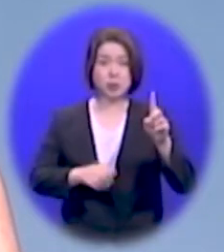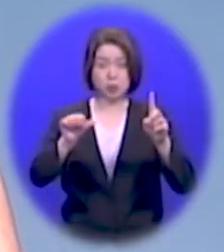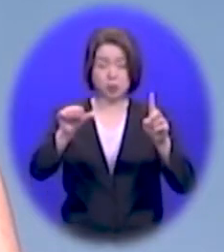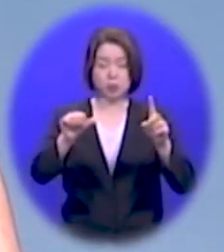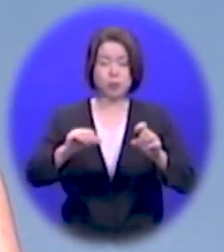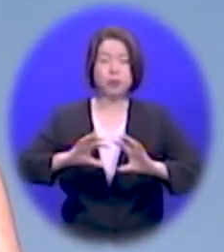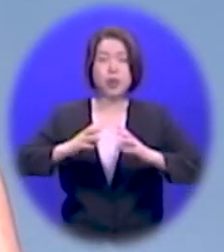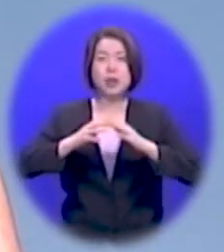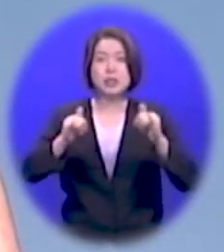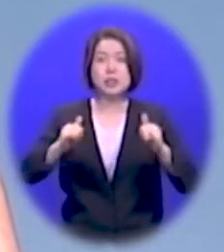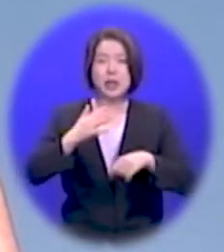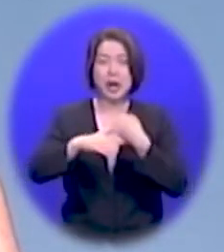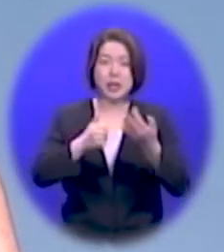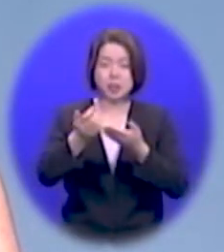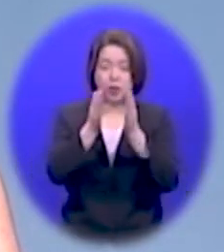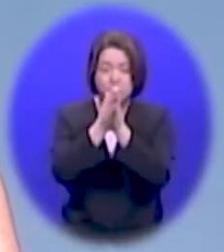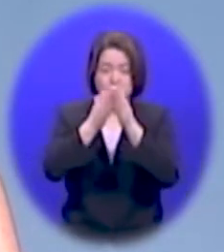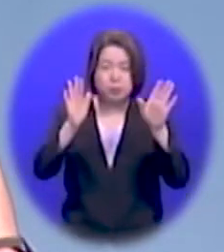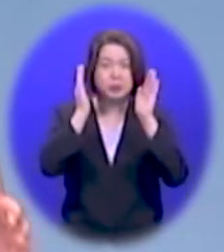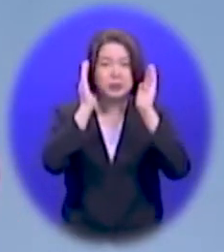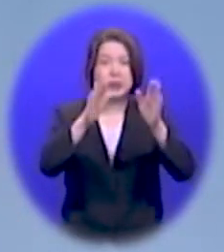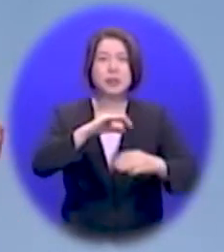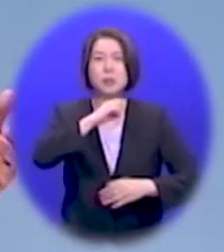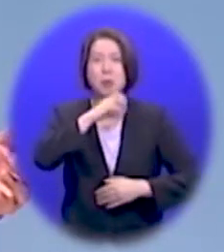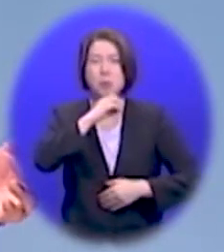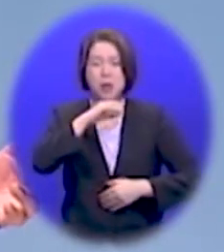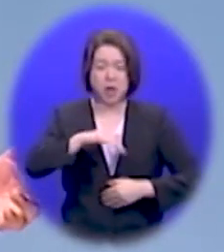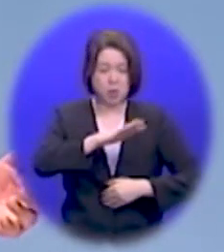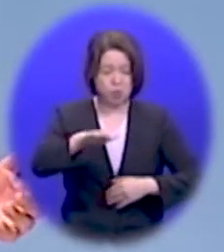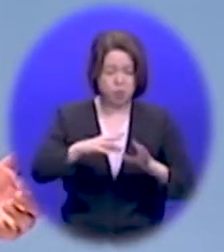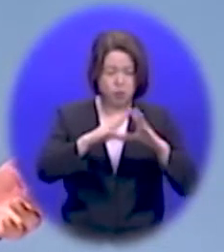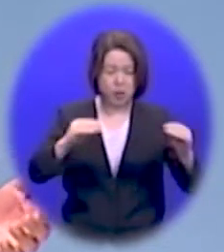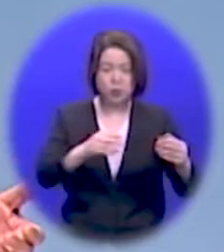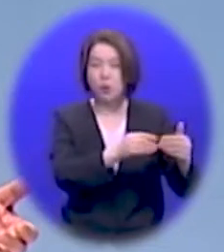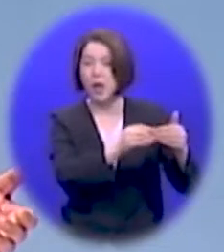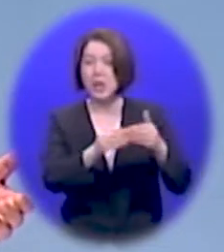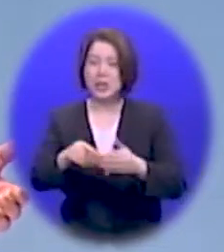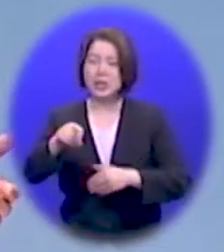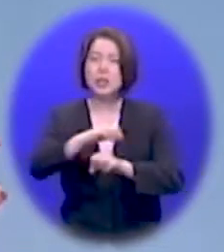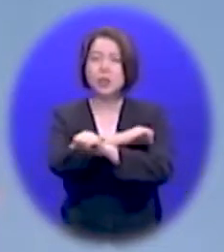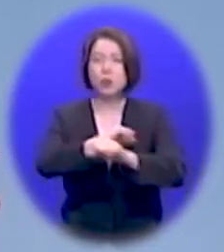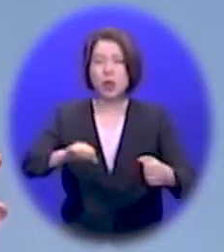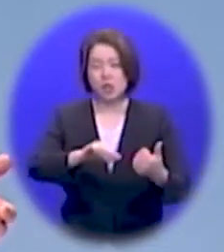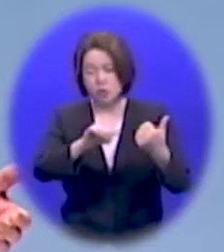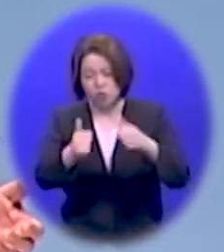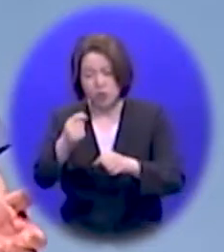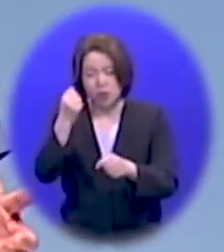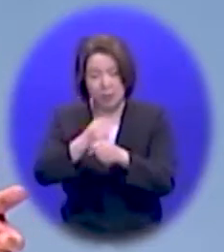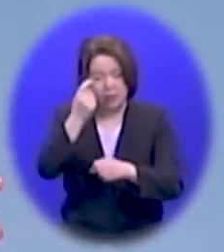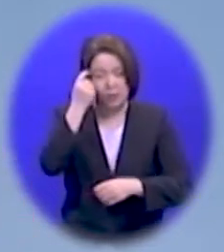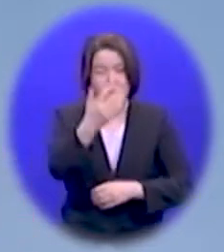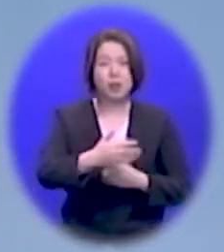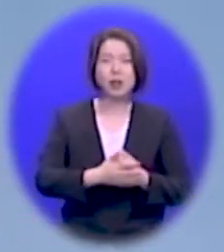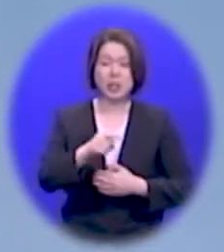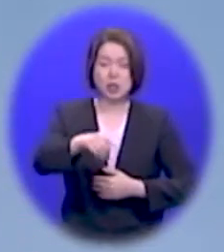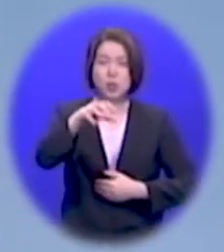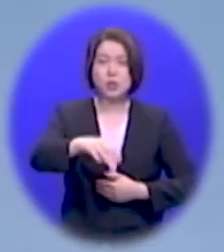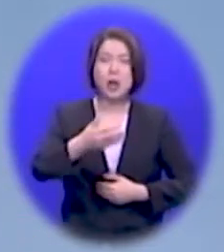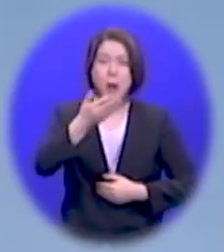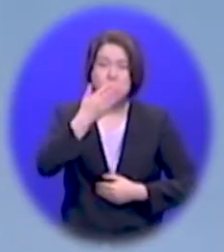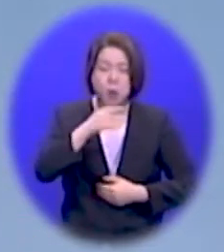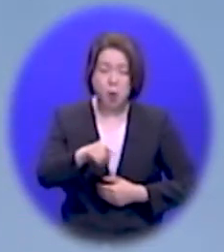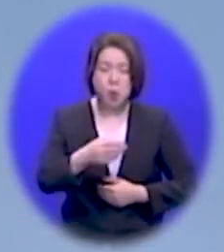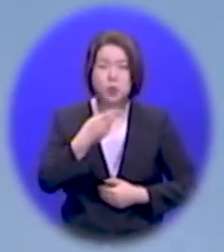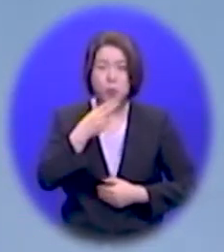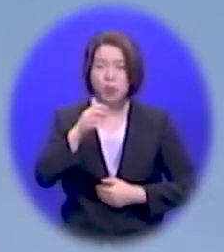모세를 향하여 원망하여 이르되 우리를 애굽에서 인도의 내어 이 광야에서 죽게 하는가 이곳에는 먹을 것도 없고 물도